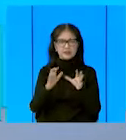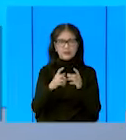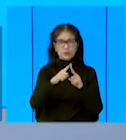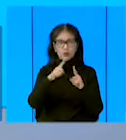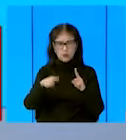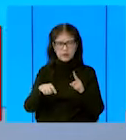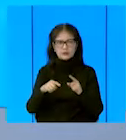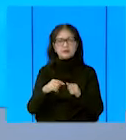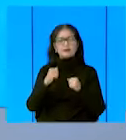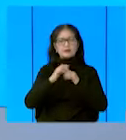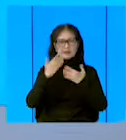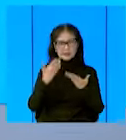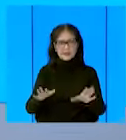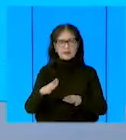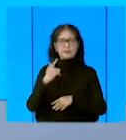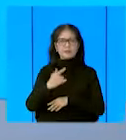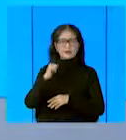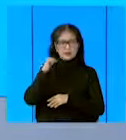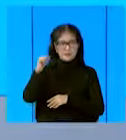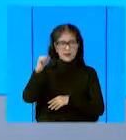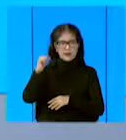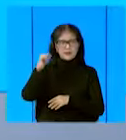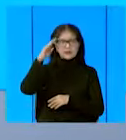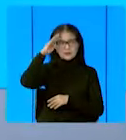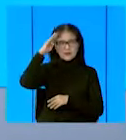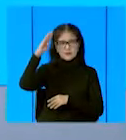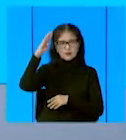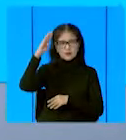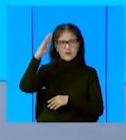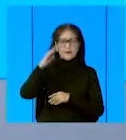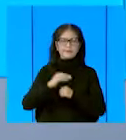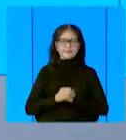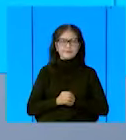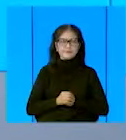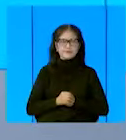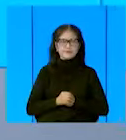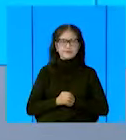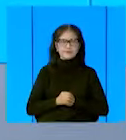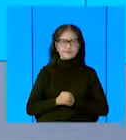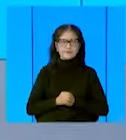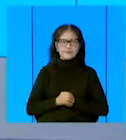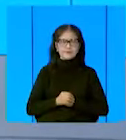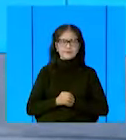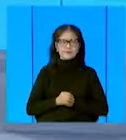bertugas berterima kasih atas kebersamaan Anda. Tetap semangat, selamat berakhir pekan dan sampai jumpa.